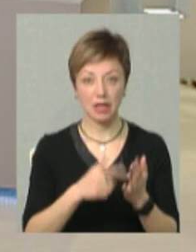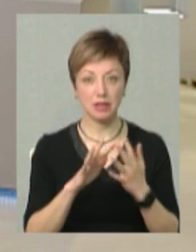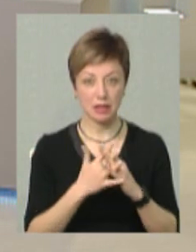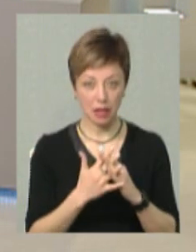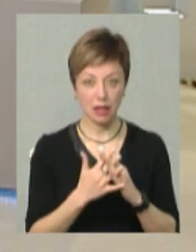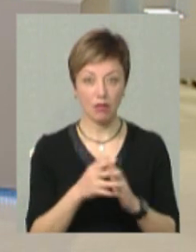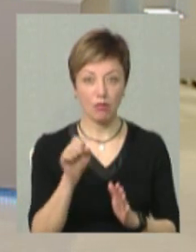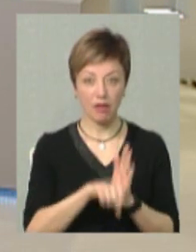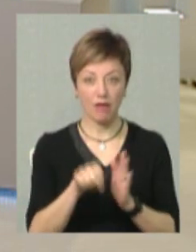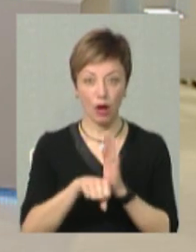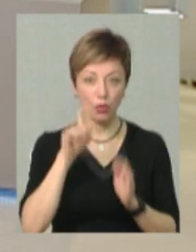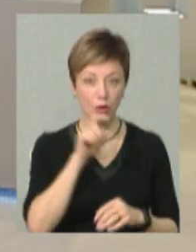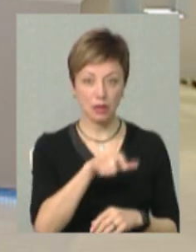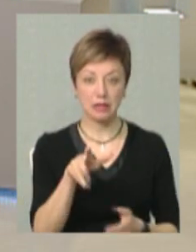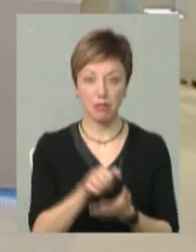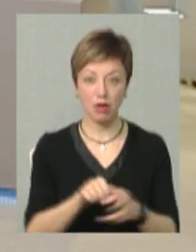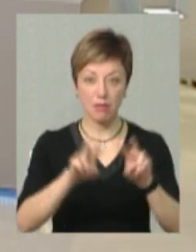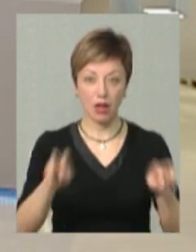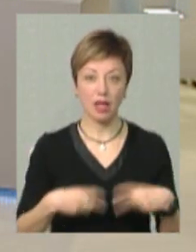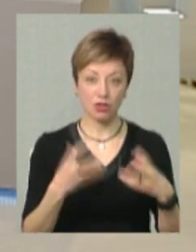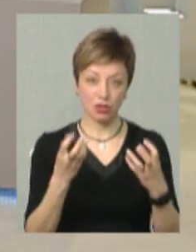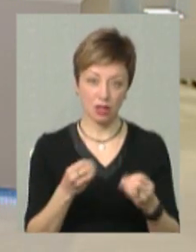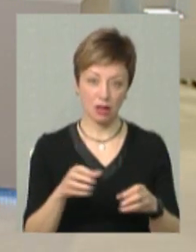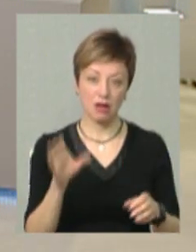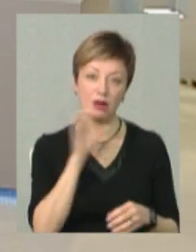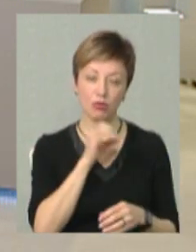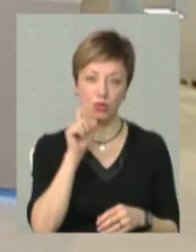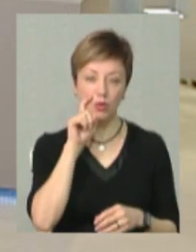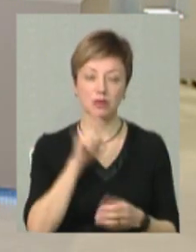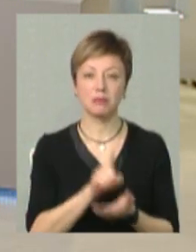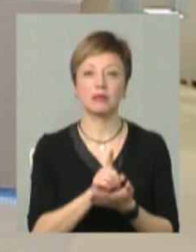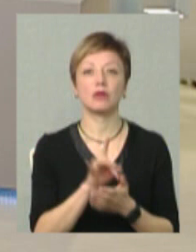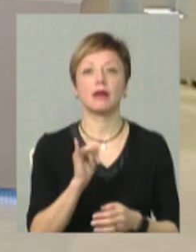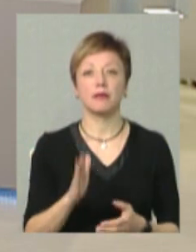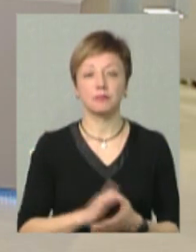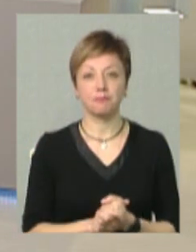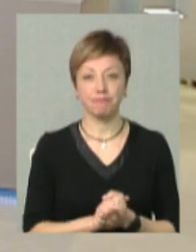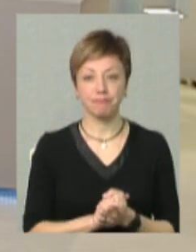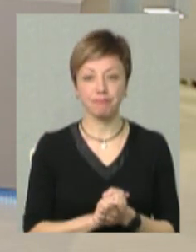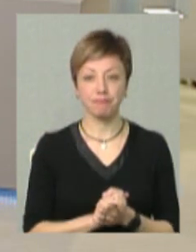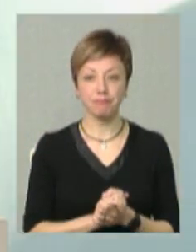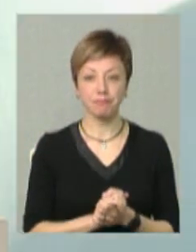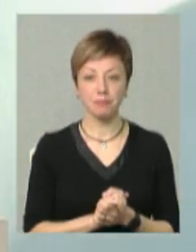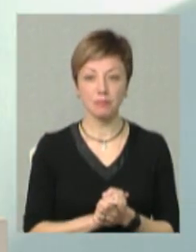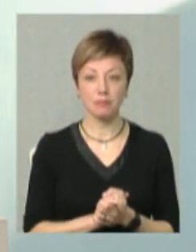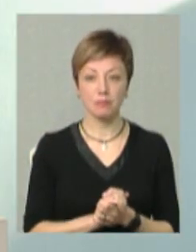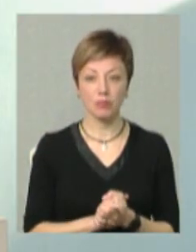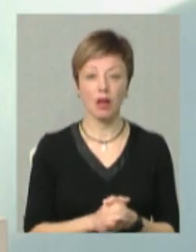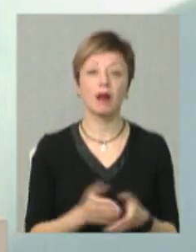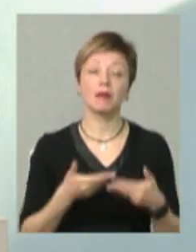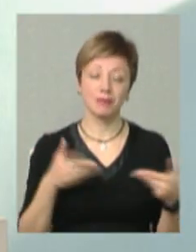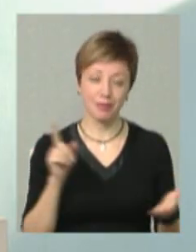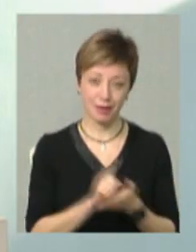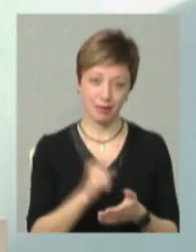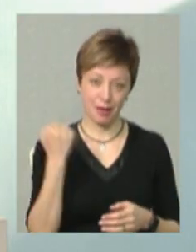села, вбивають українців, займаються мародерством, вони ще й грабують українських пенсіонерів. Але ми